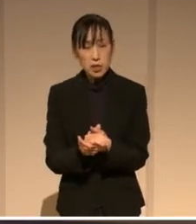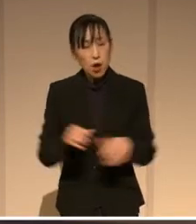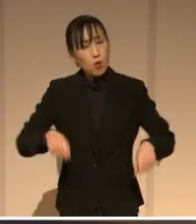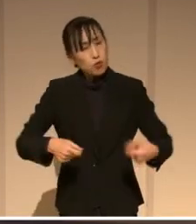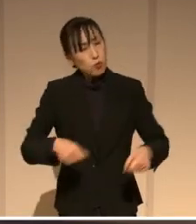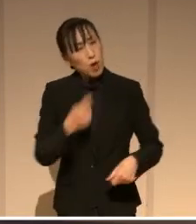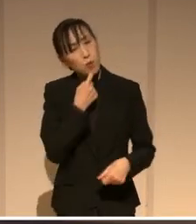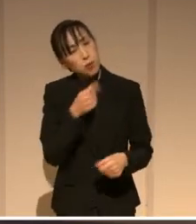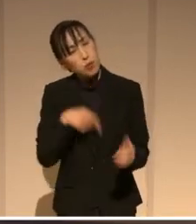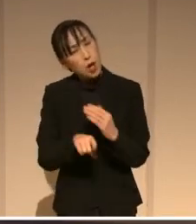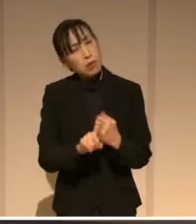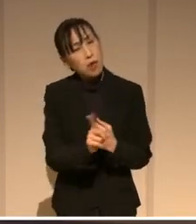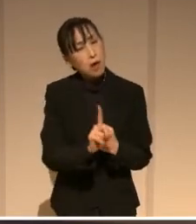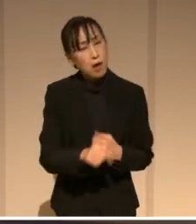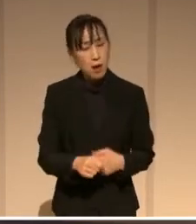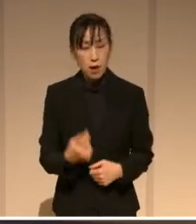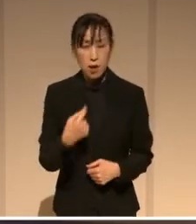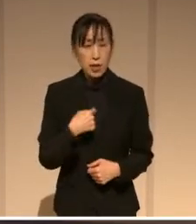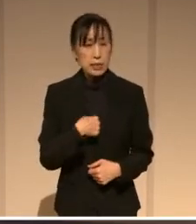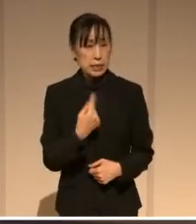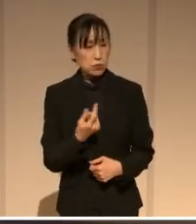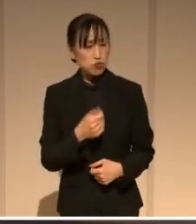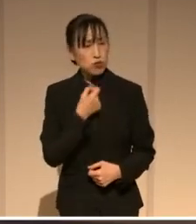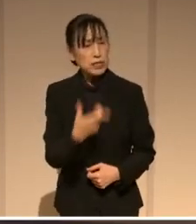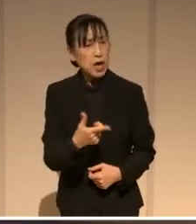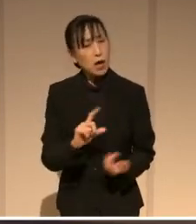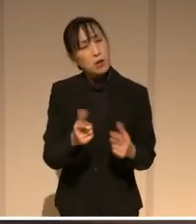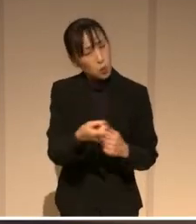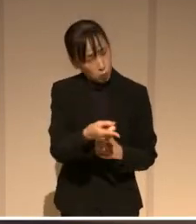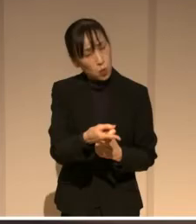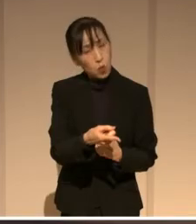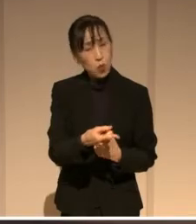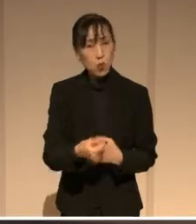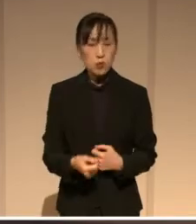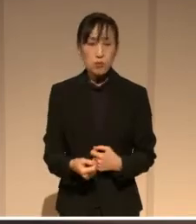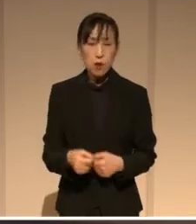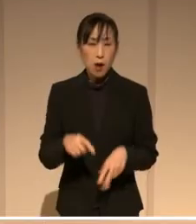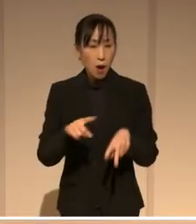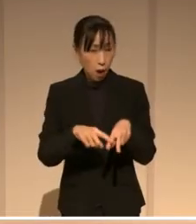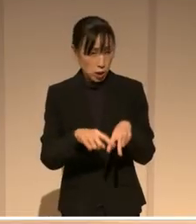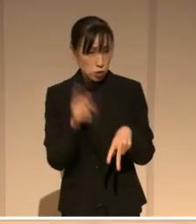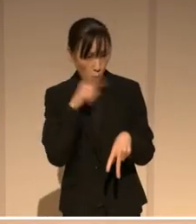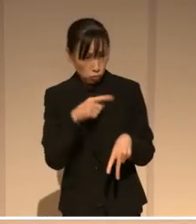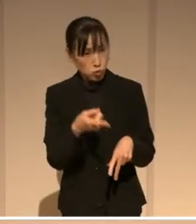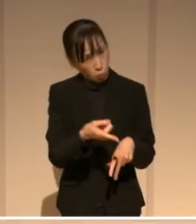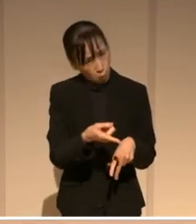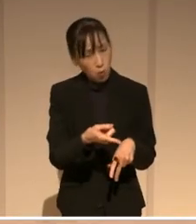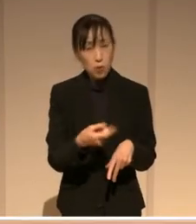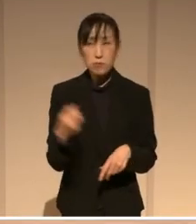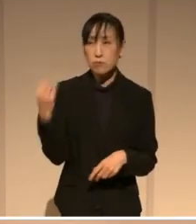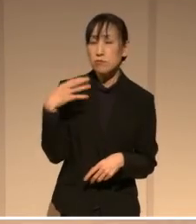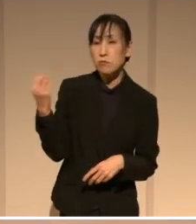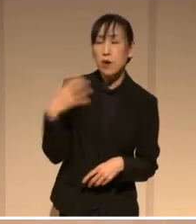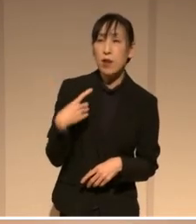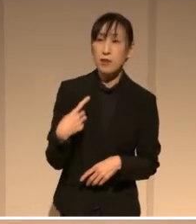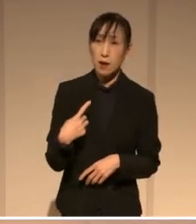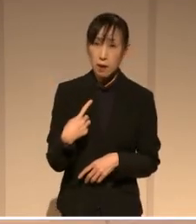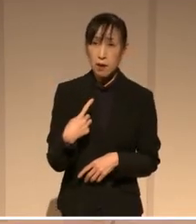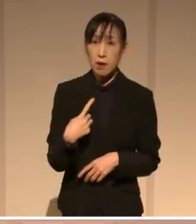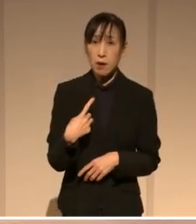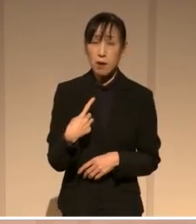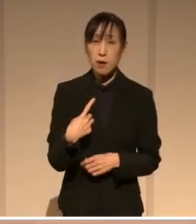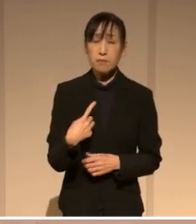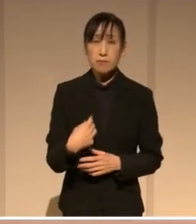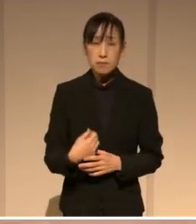かなんだ足が悪いのとかけっこうよく聞かれていたんですけどなんかそういう下級全員にも入っていたよう